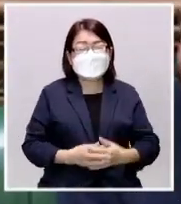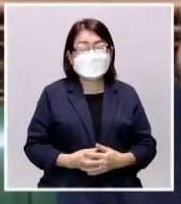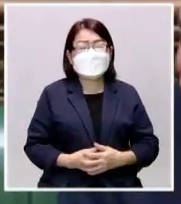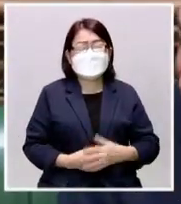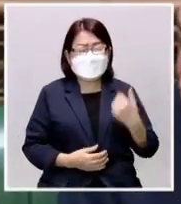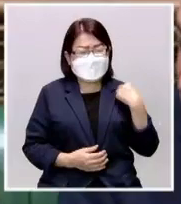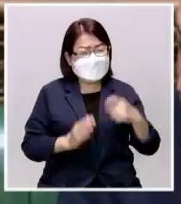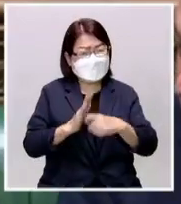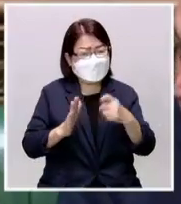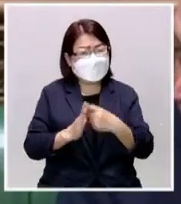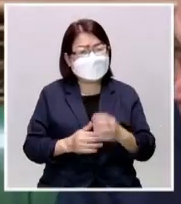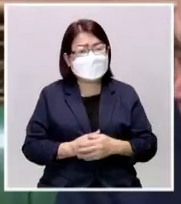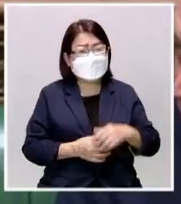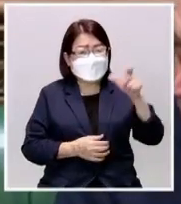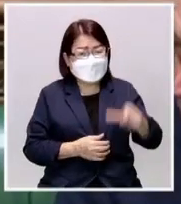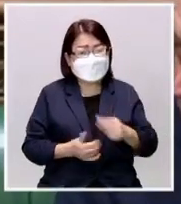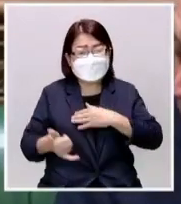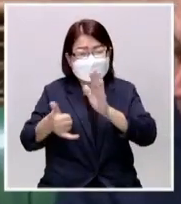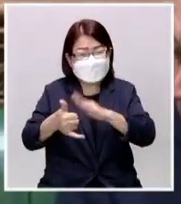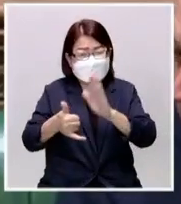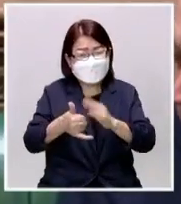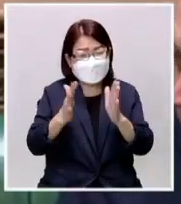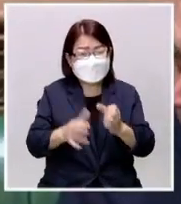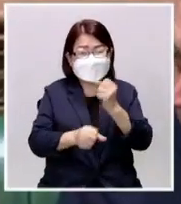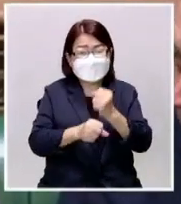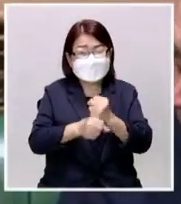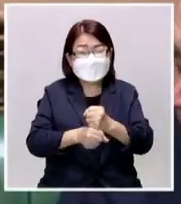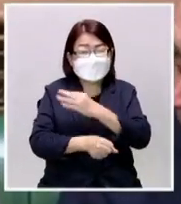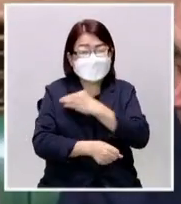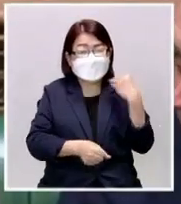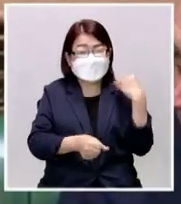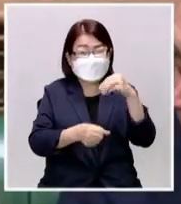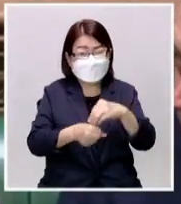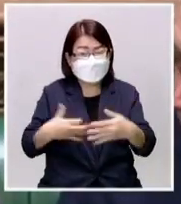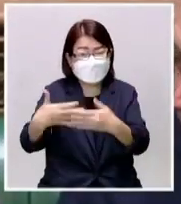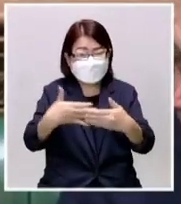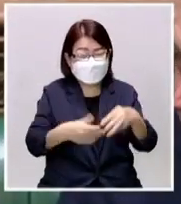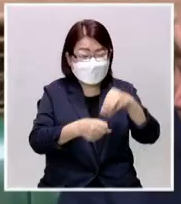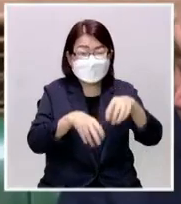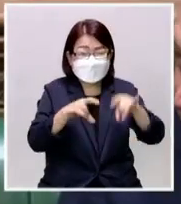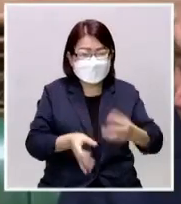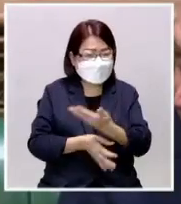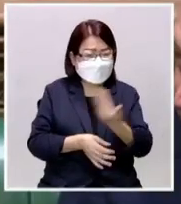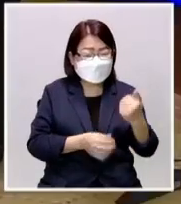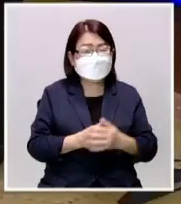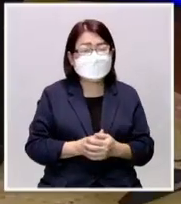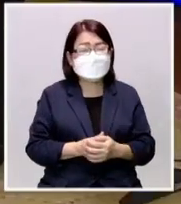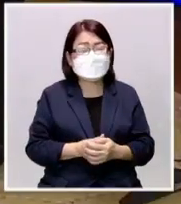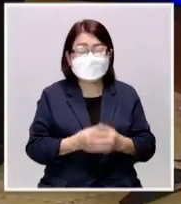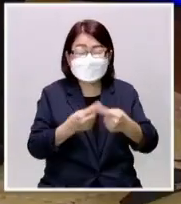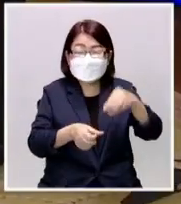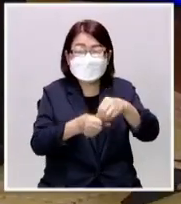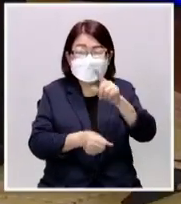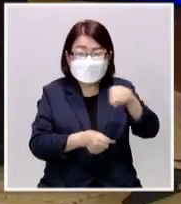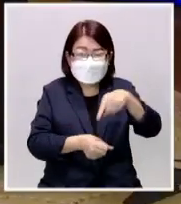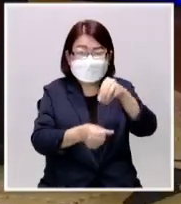เทศผลที่รางเศษเรีกตัวผู้จากอเมกกา จากออสตีล discardแต่ว่ไม่ได้เรีกตัวผู้พ้ศเศษประจำสาห